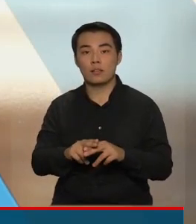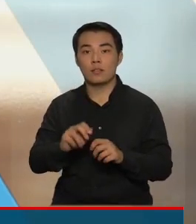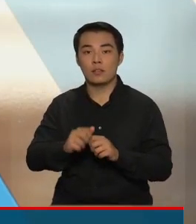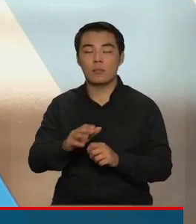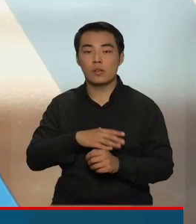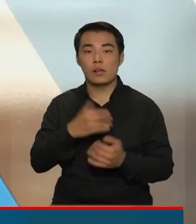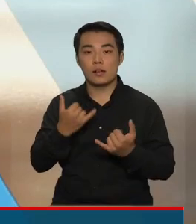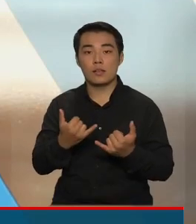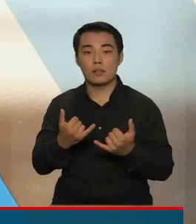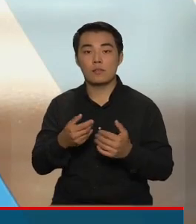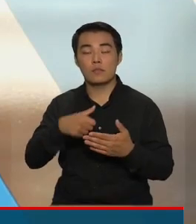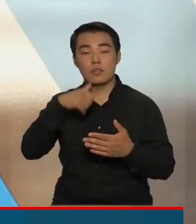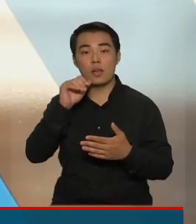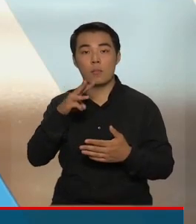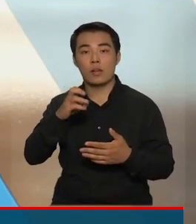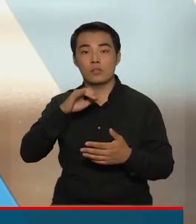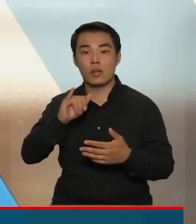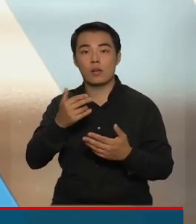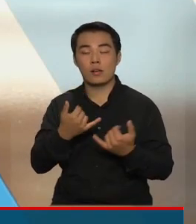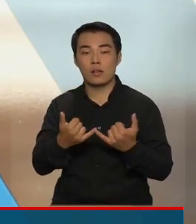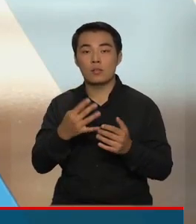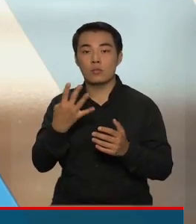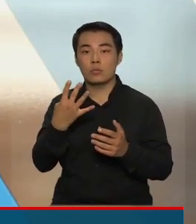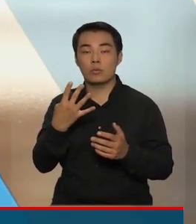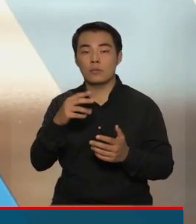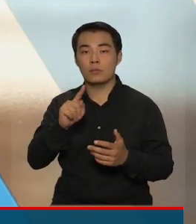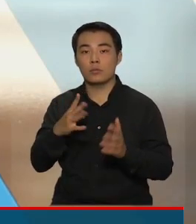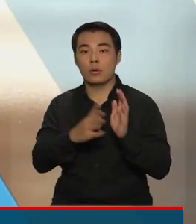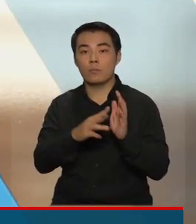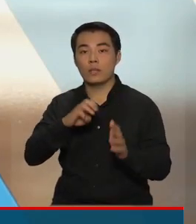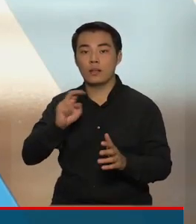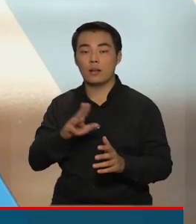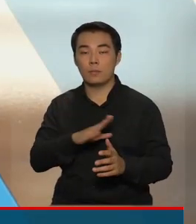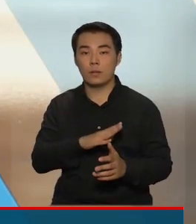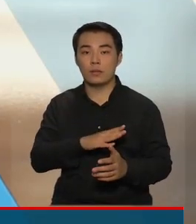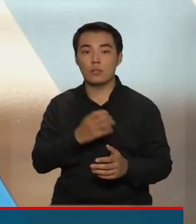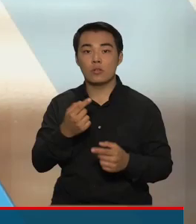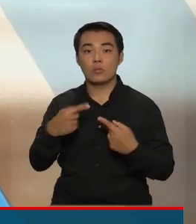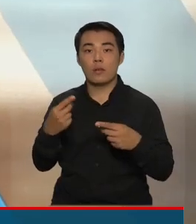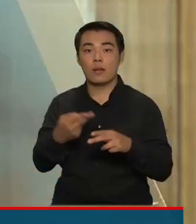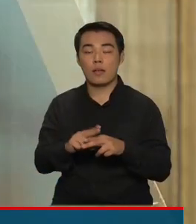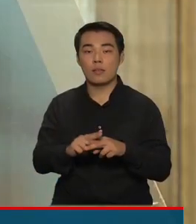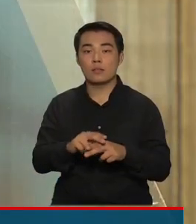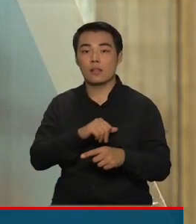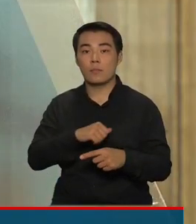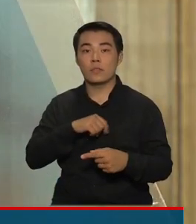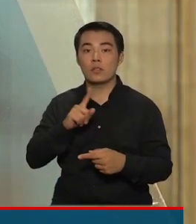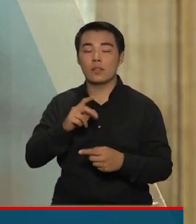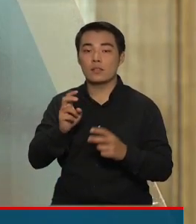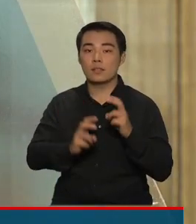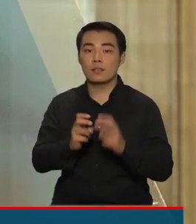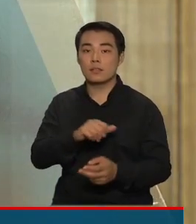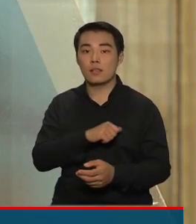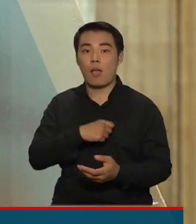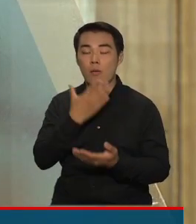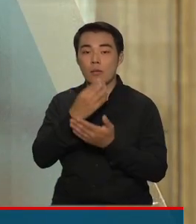қаражат. Енді кеше Маңғыстауға Маекке 4-9 миллиард резервтен бөлінді. Одан басқа жекеменшік станциялардың иелері өз ақшаларын